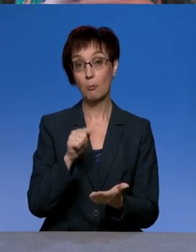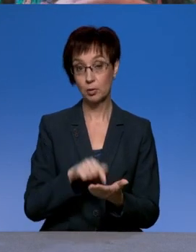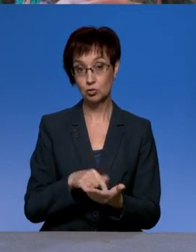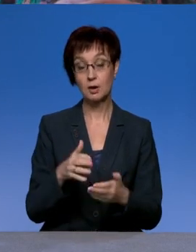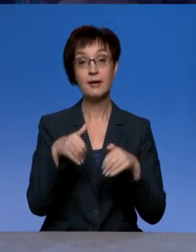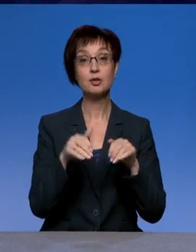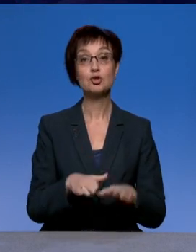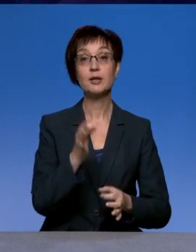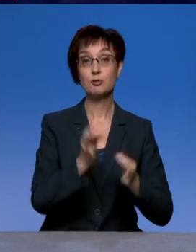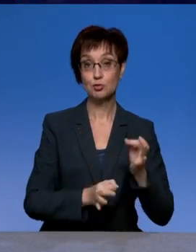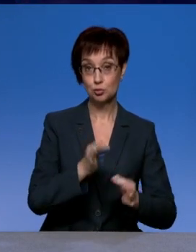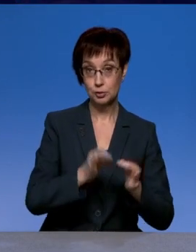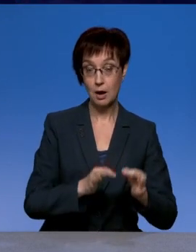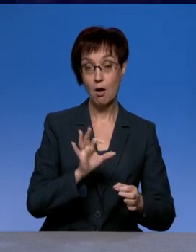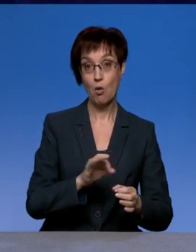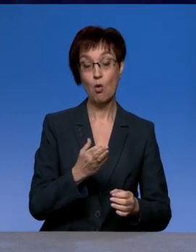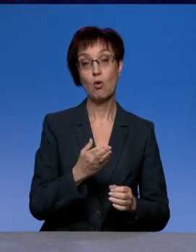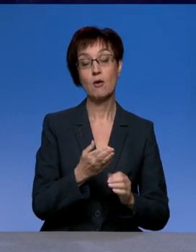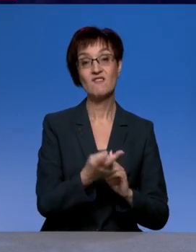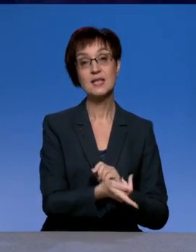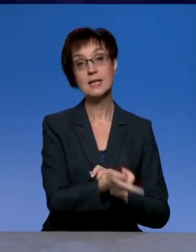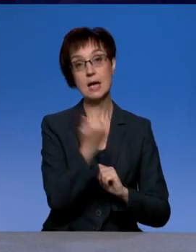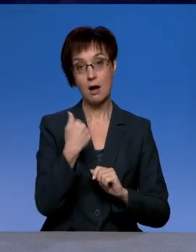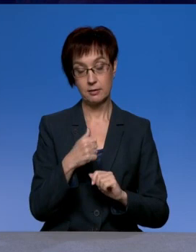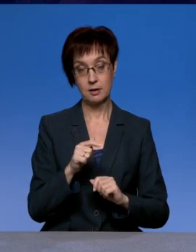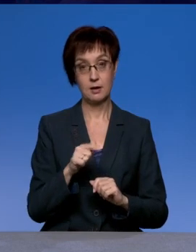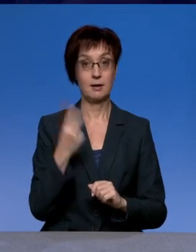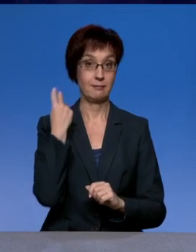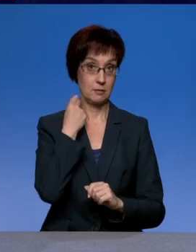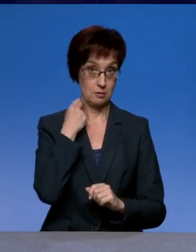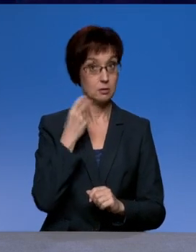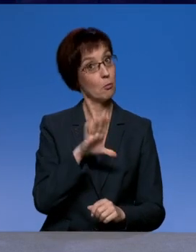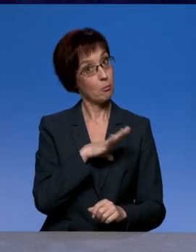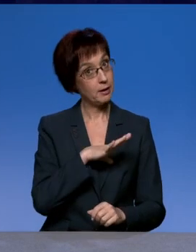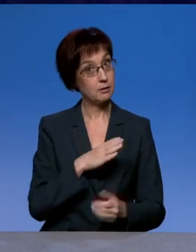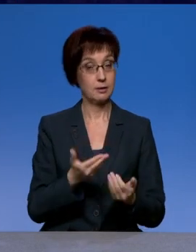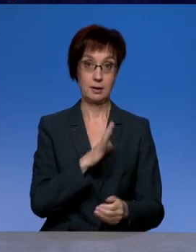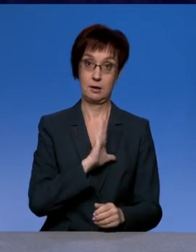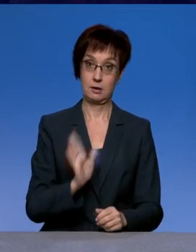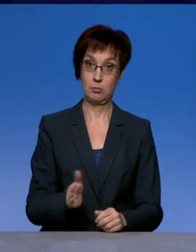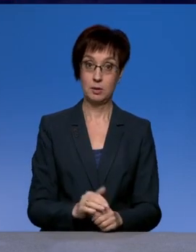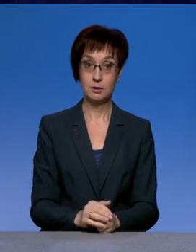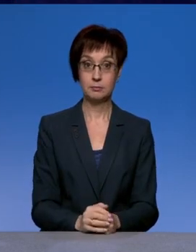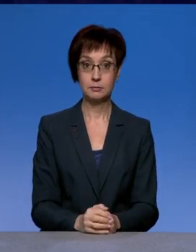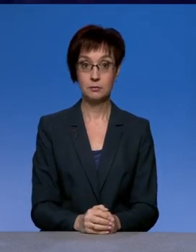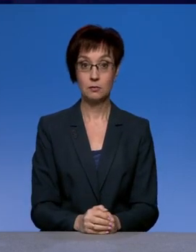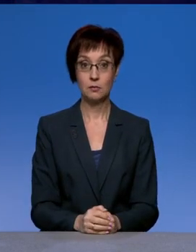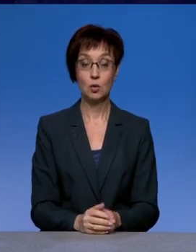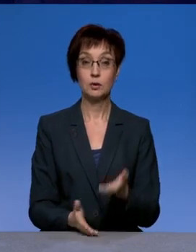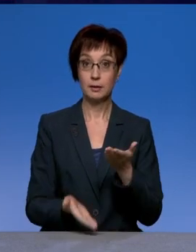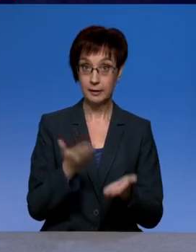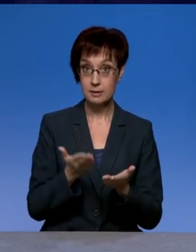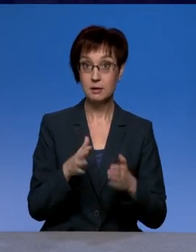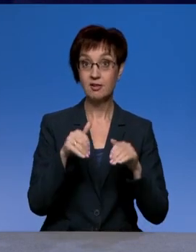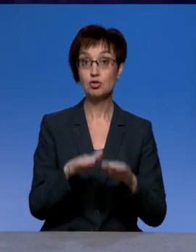о взыскании алиментов либо в процентах от дохода должника, либо с фиксированной денежной суммы. Если оно